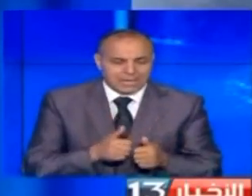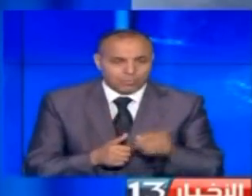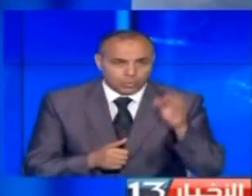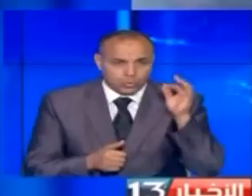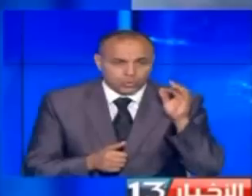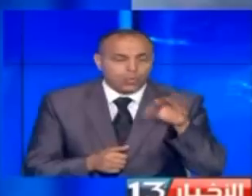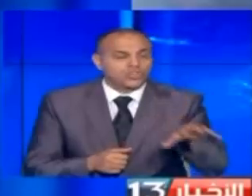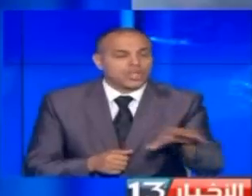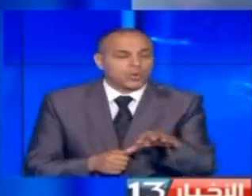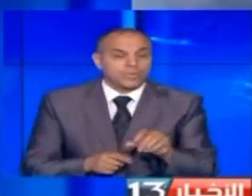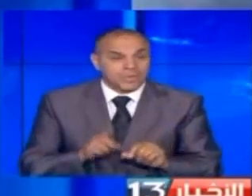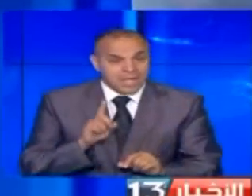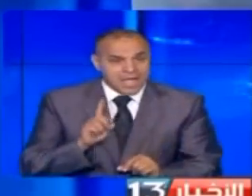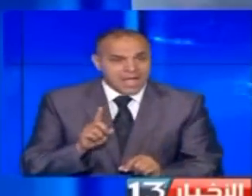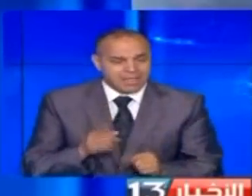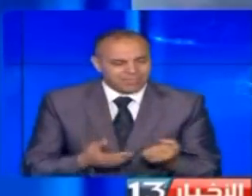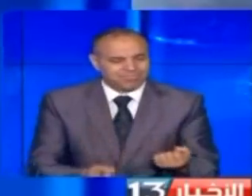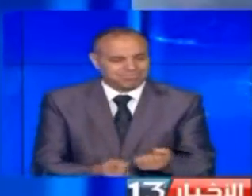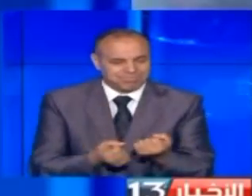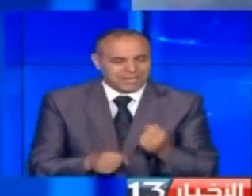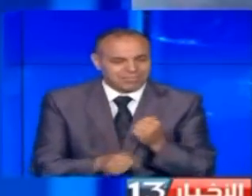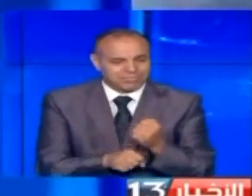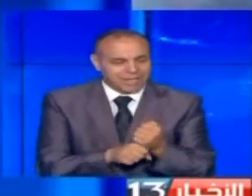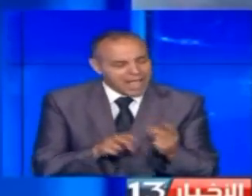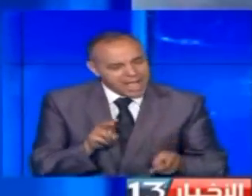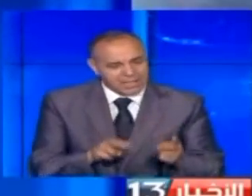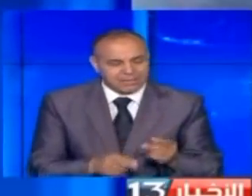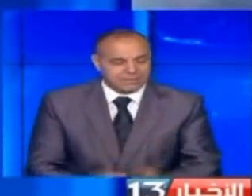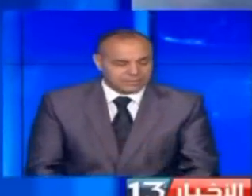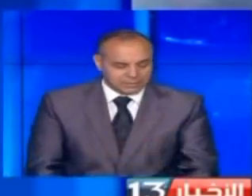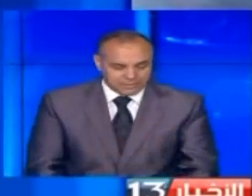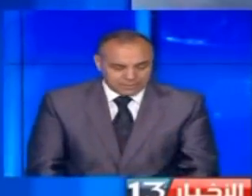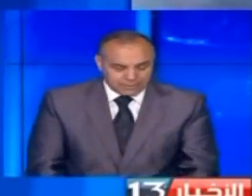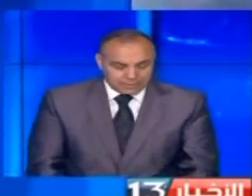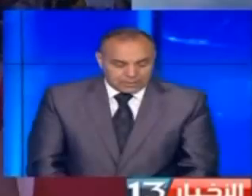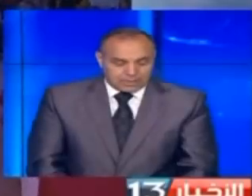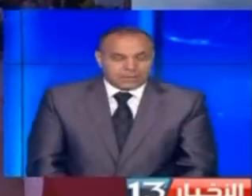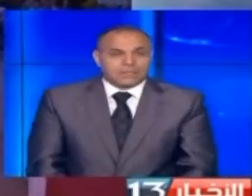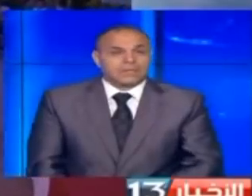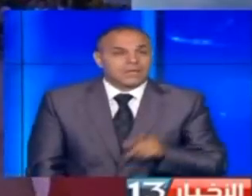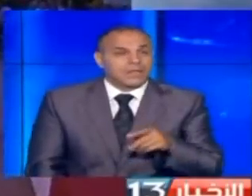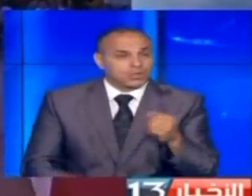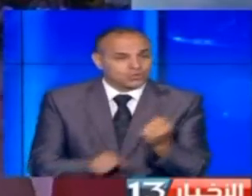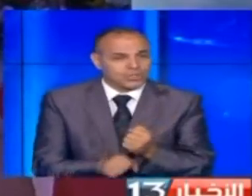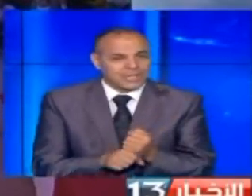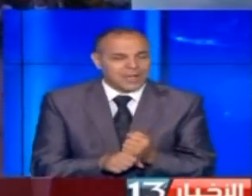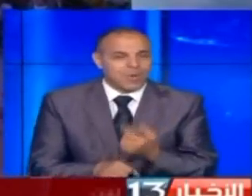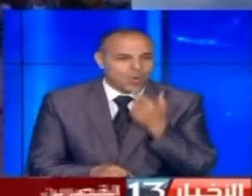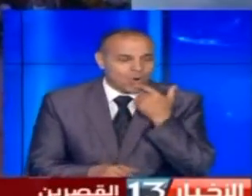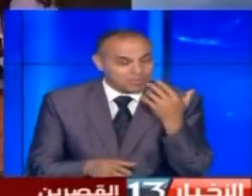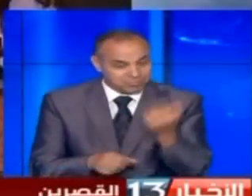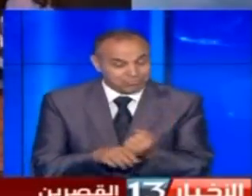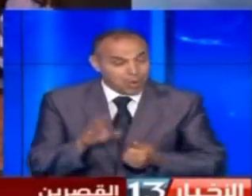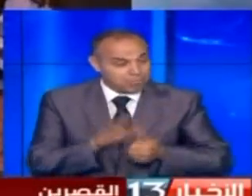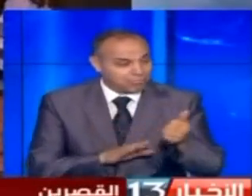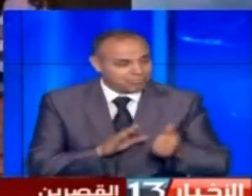الوطنية والجهوية تحفيزا لهم على مزيد البذل والعطاء. ثابروا، اجتهدوا، تميزوا وحققوا